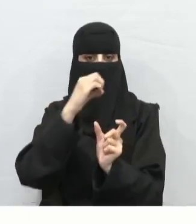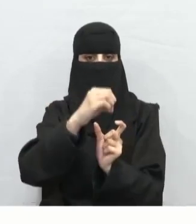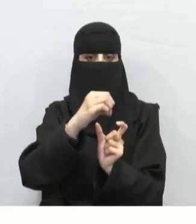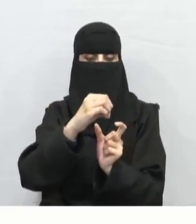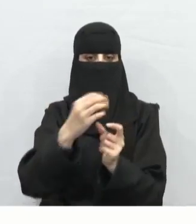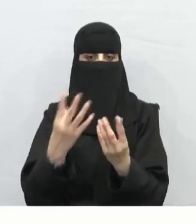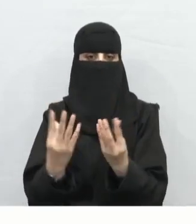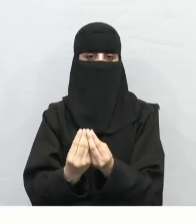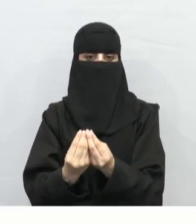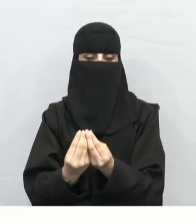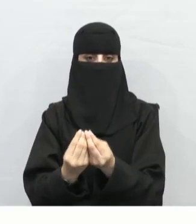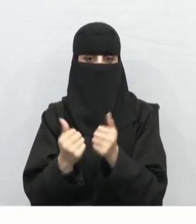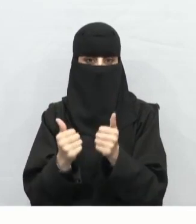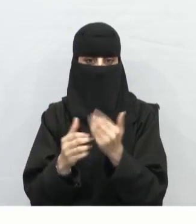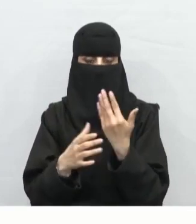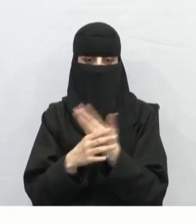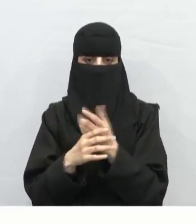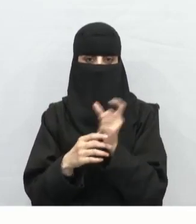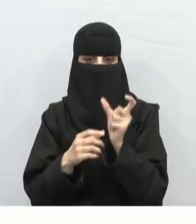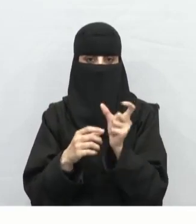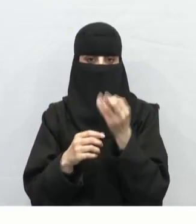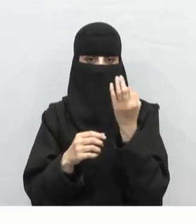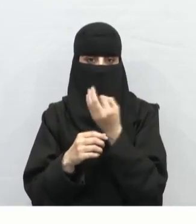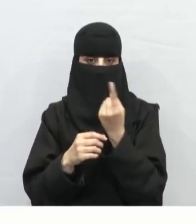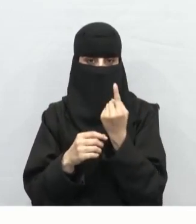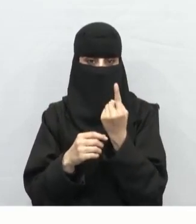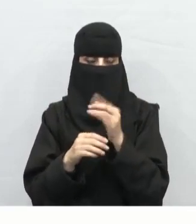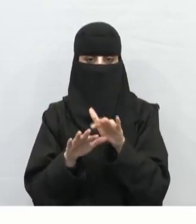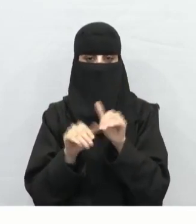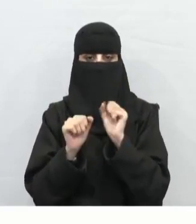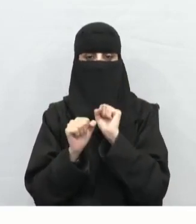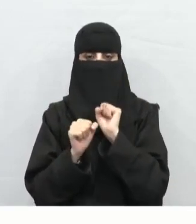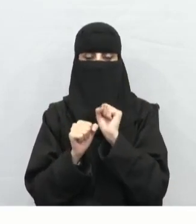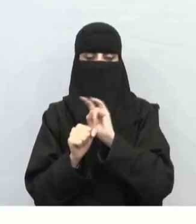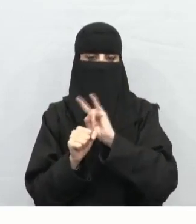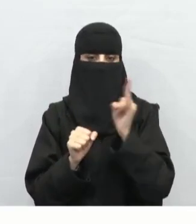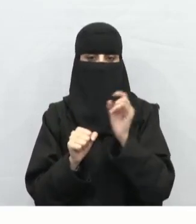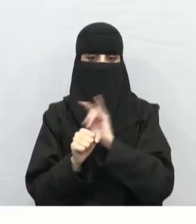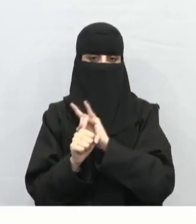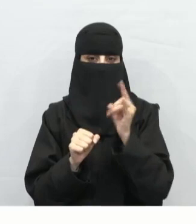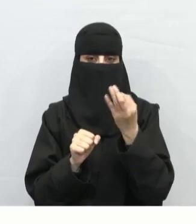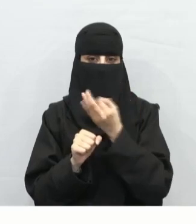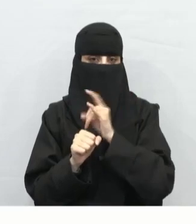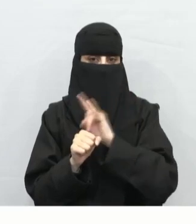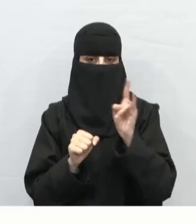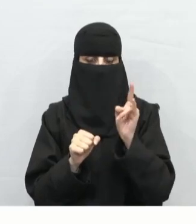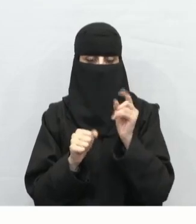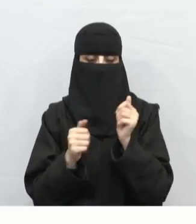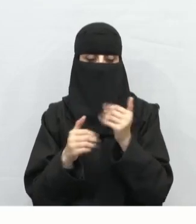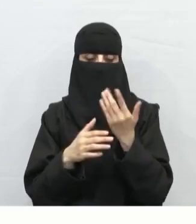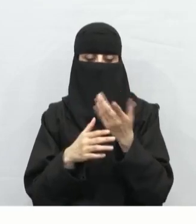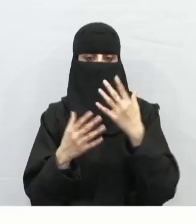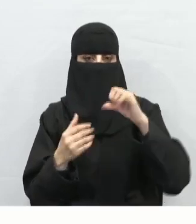الساكن الا مع الحرف الذي قبله هل ينطقوا احسنتم